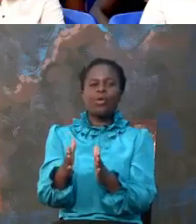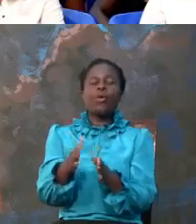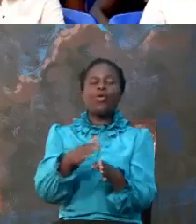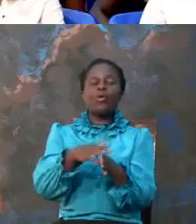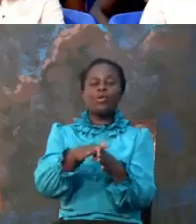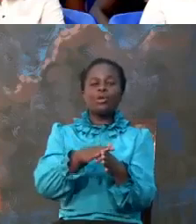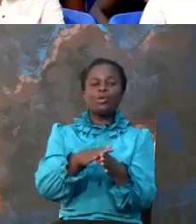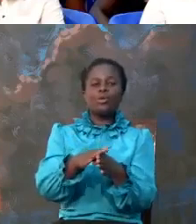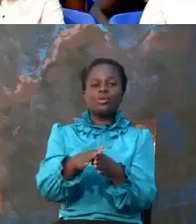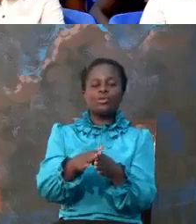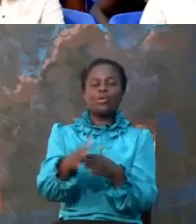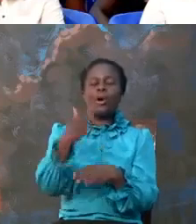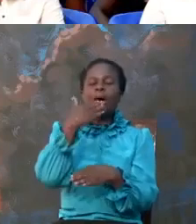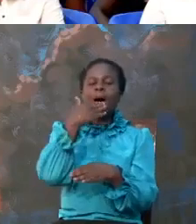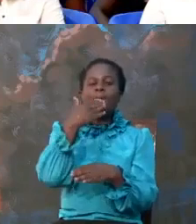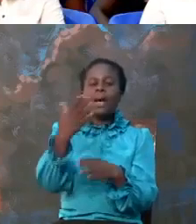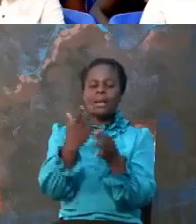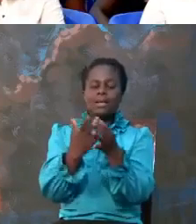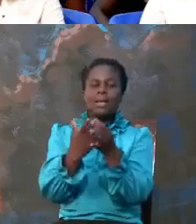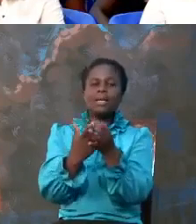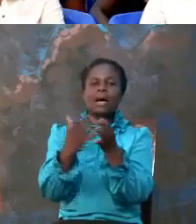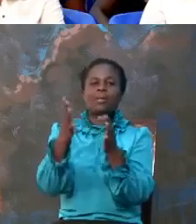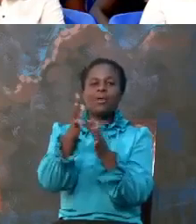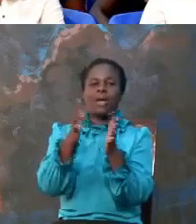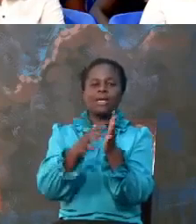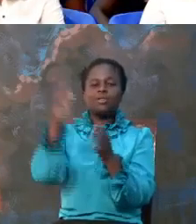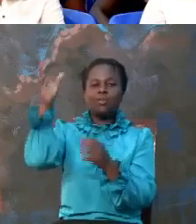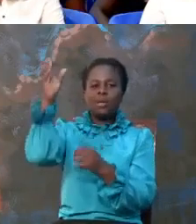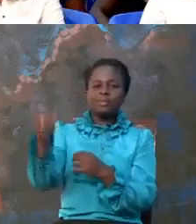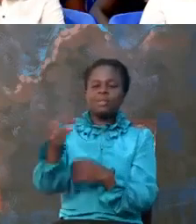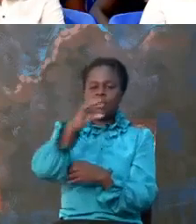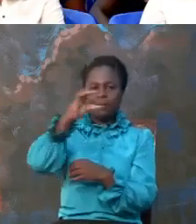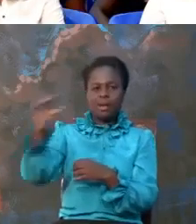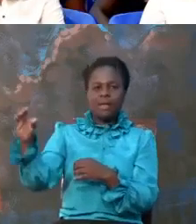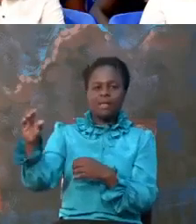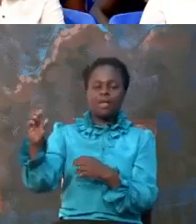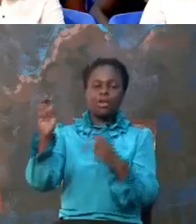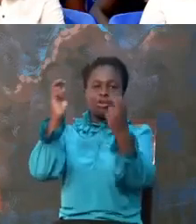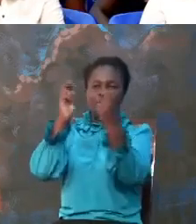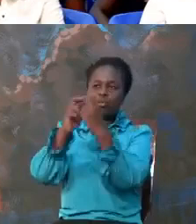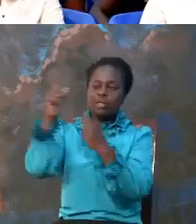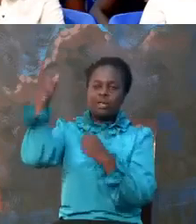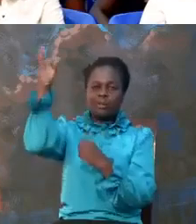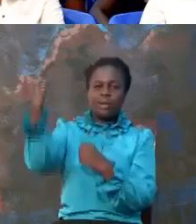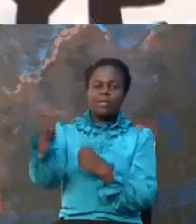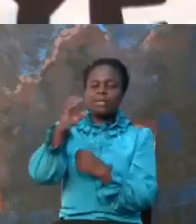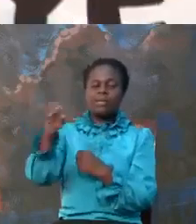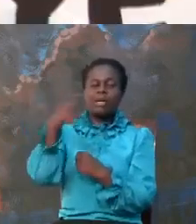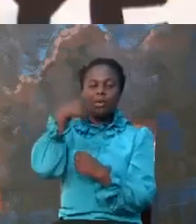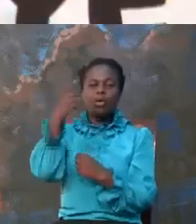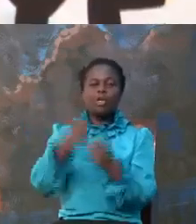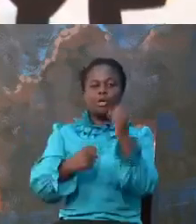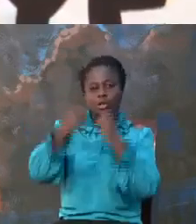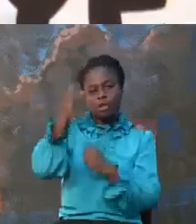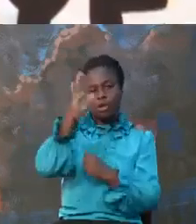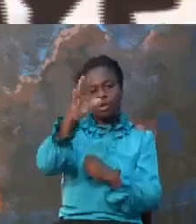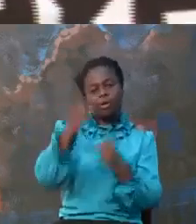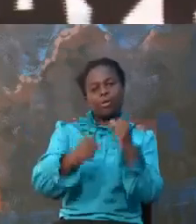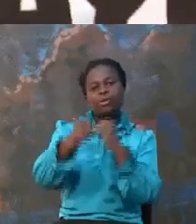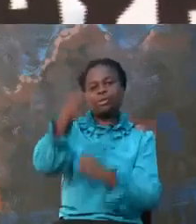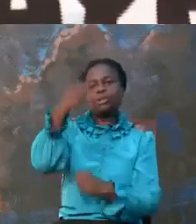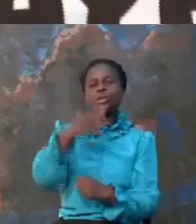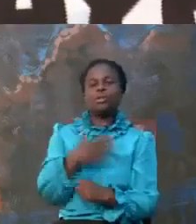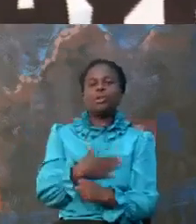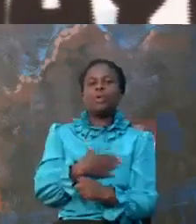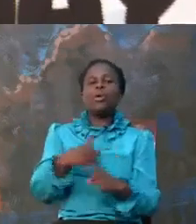habari ya damu ya Yesu Kalvari. Tukutane Golgotha, uone ushindi wako na ushindi wangu.